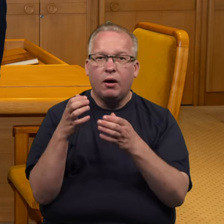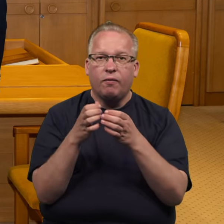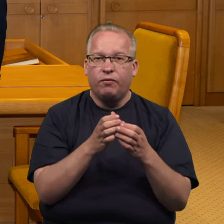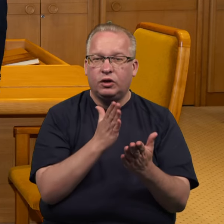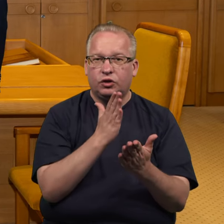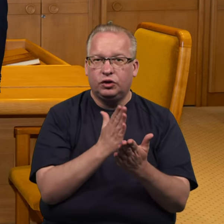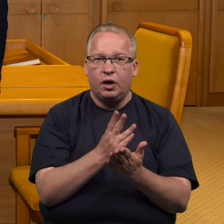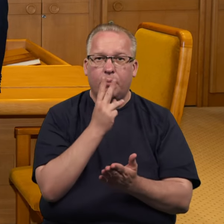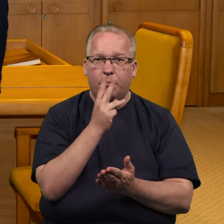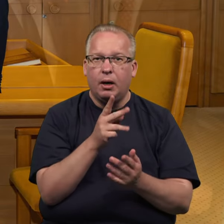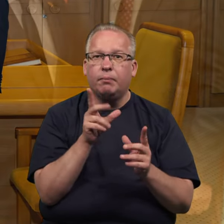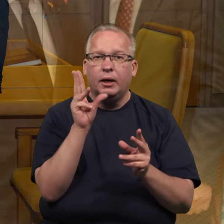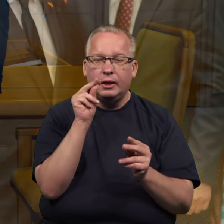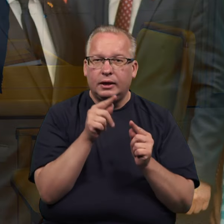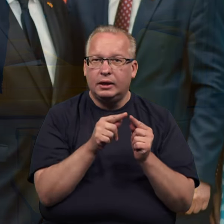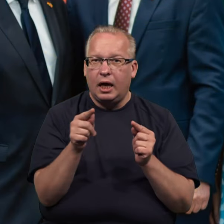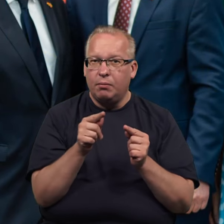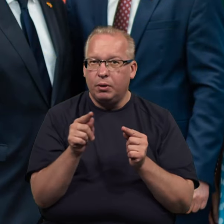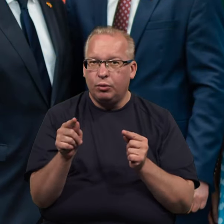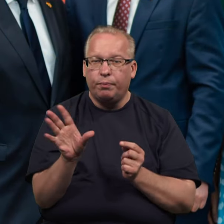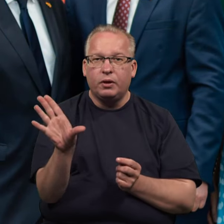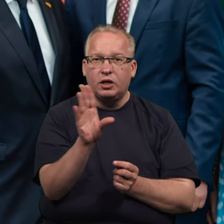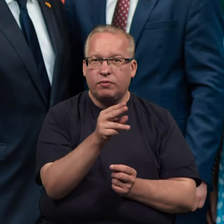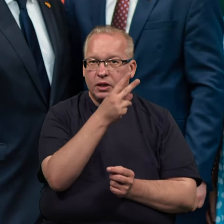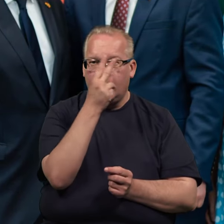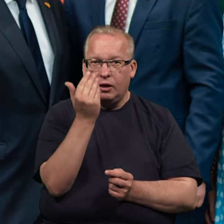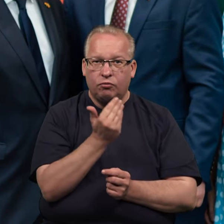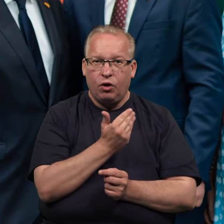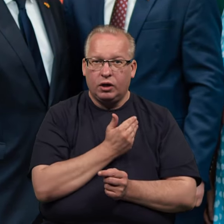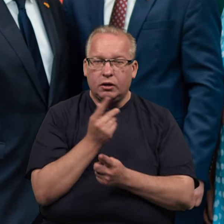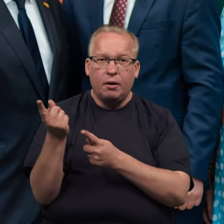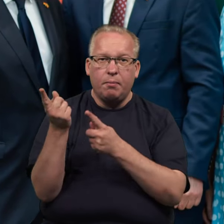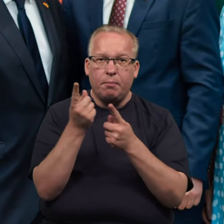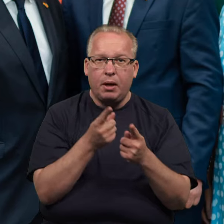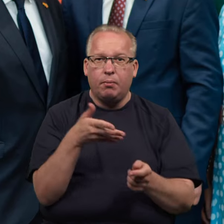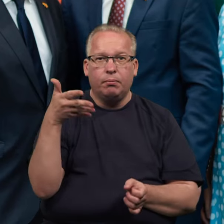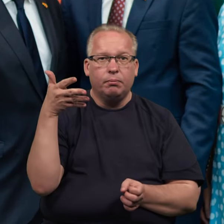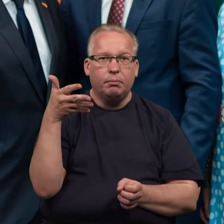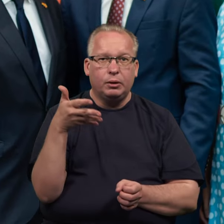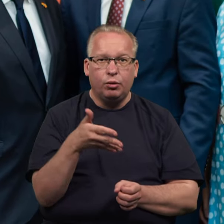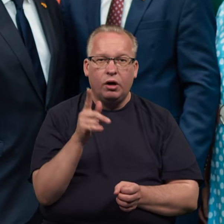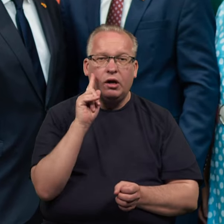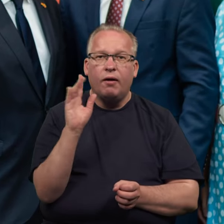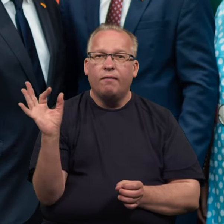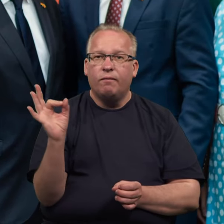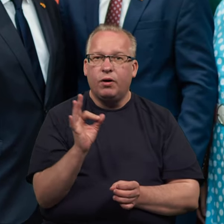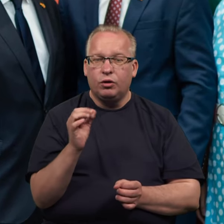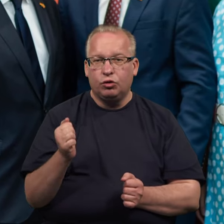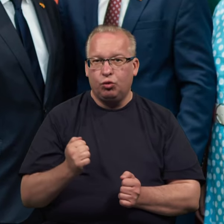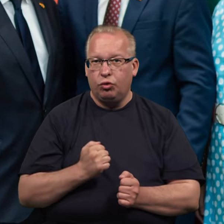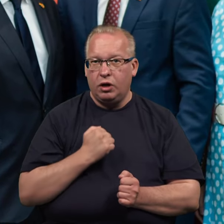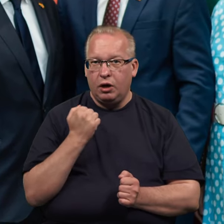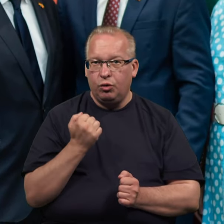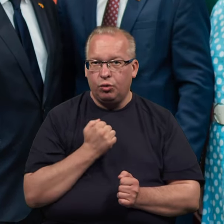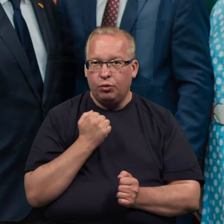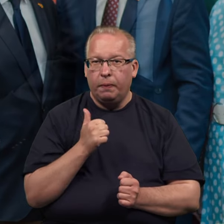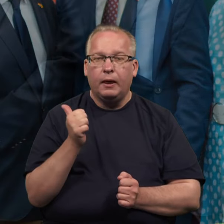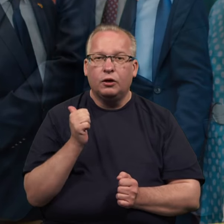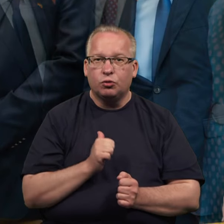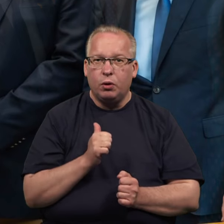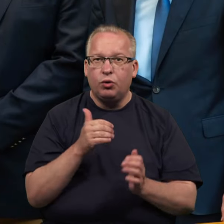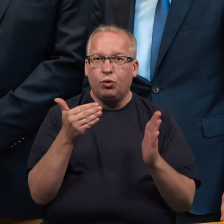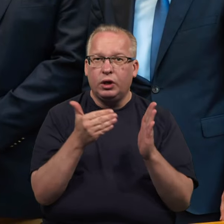laikomasi sutartų terminų. Iš viso į Lietuvą ketinama perkelti apie 5000 Vokietijos brigados karių ir civilių,